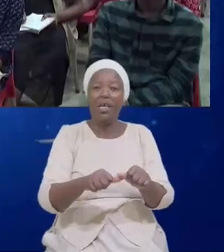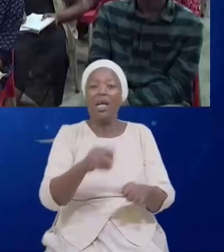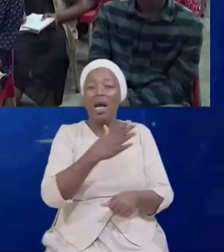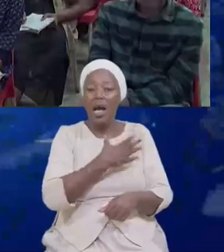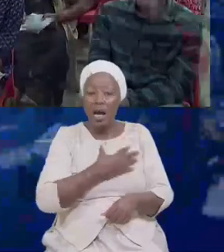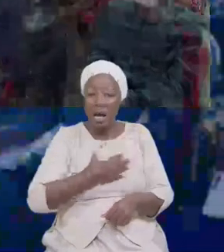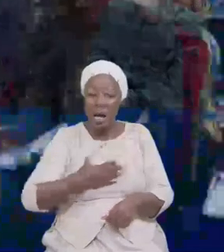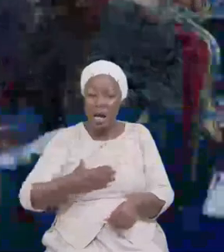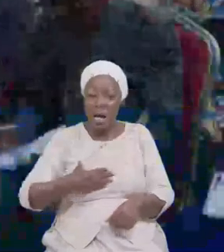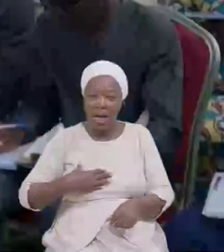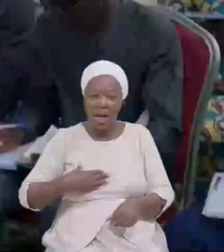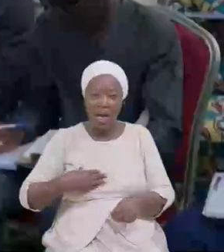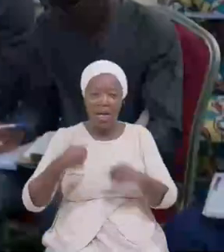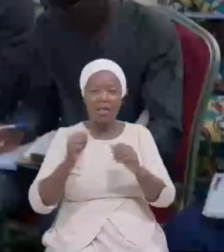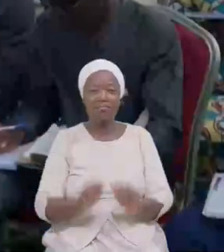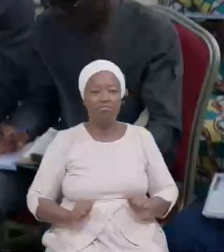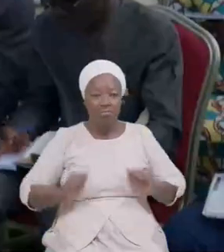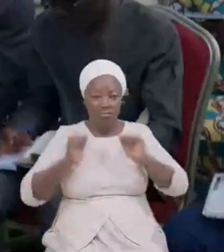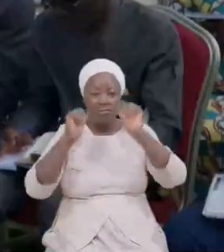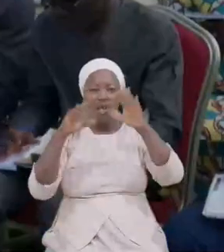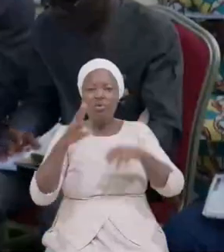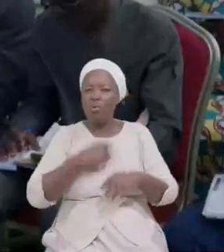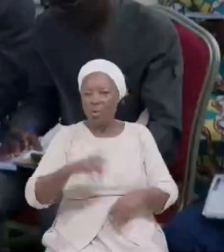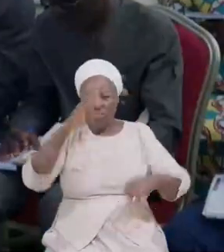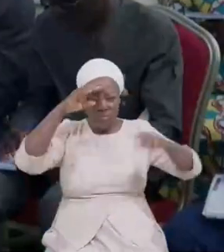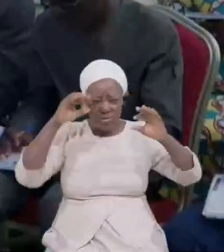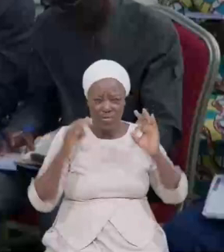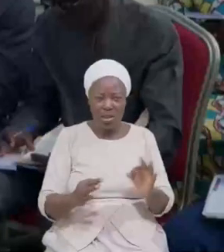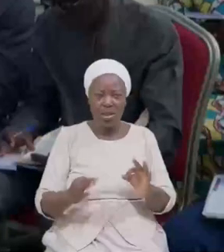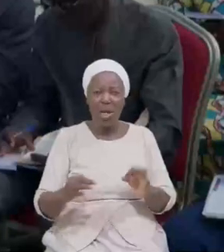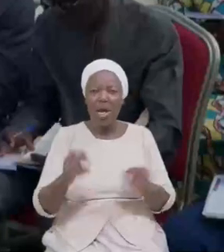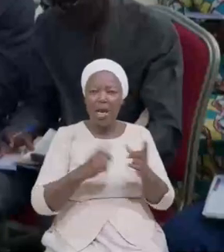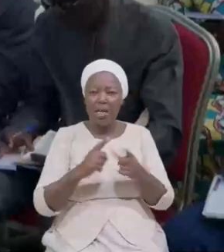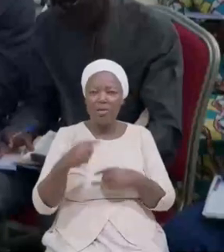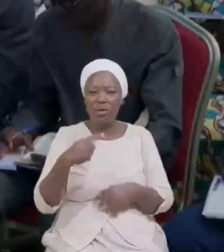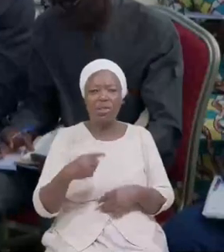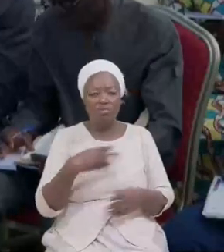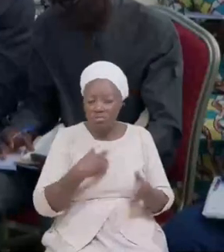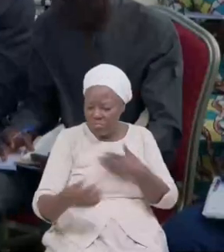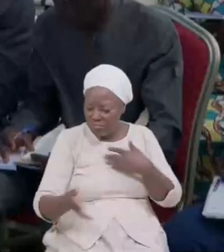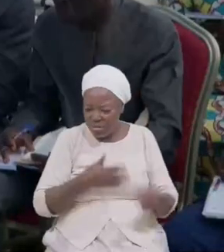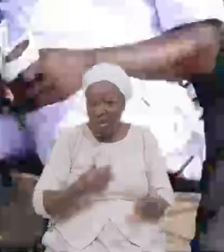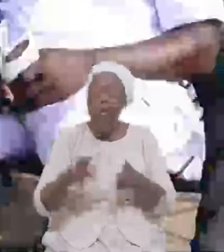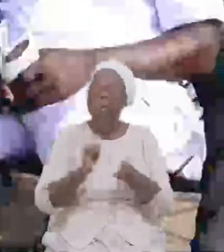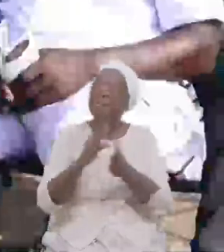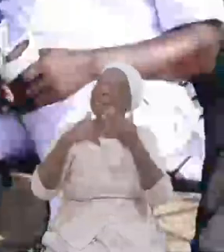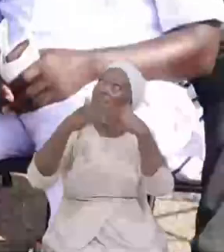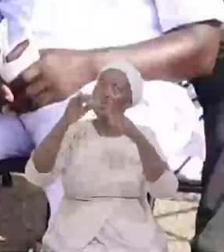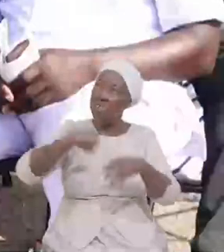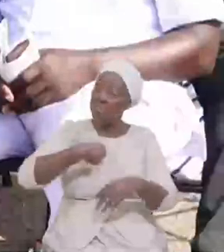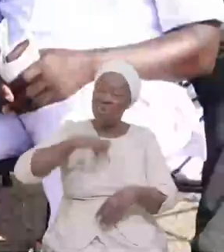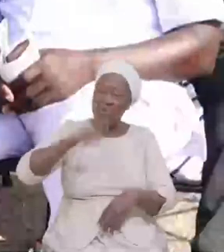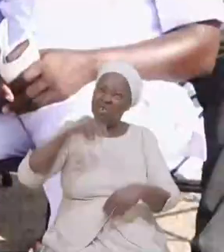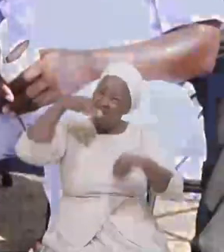et de notre résolution. Vous êtes résolu et vous dites, par tous les moyens, ce ciel-là, je dois y